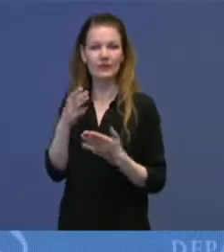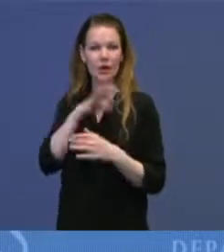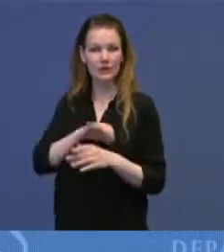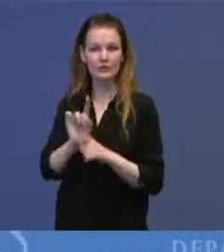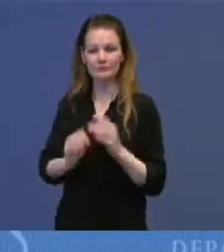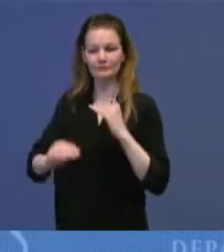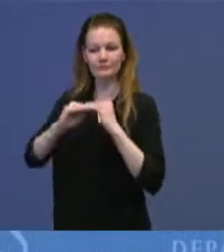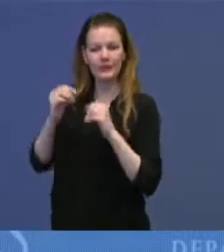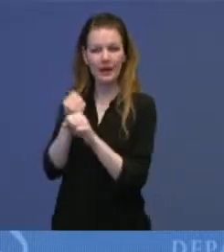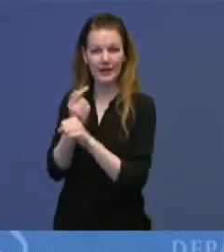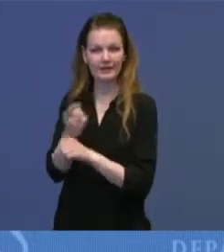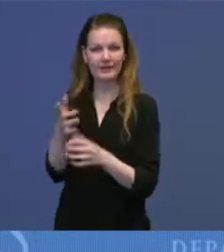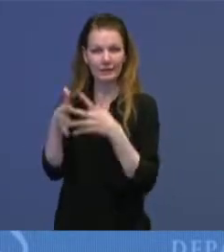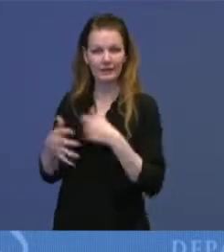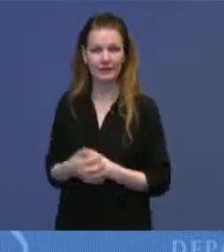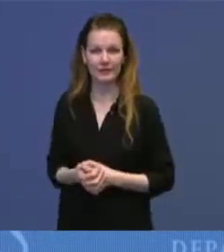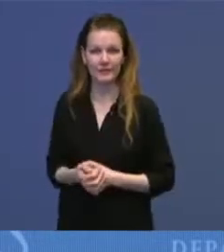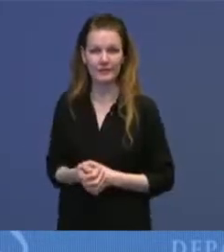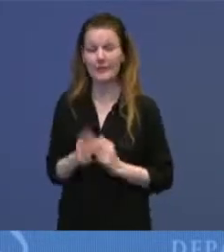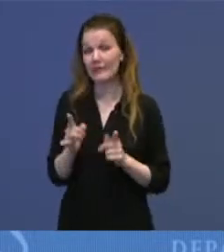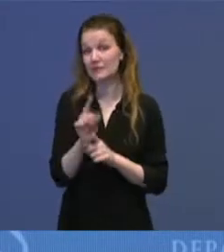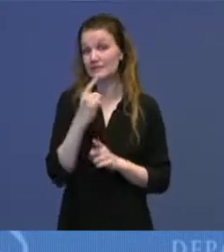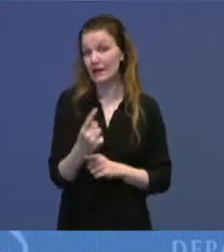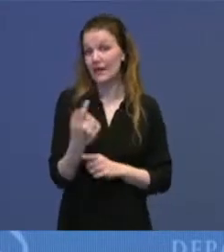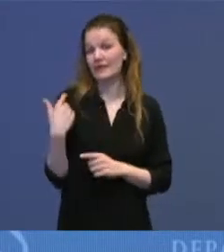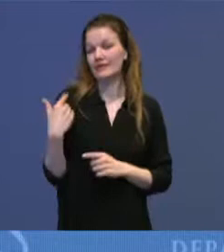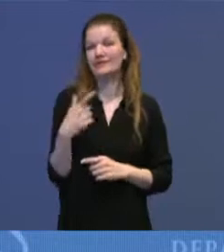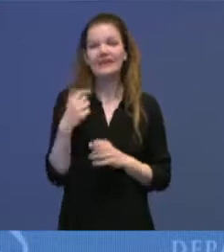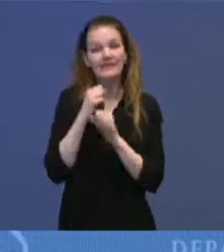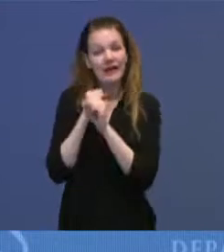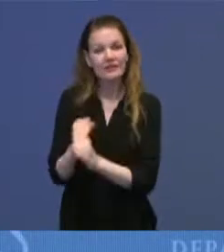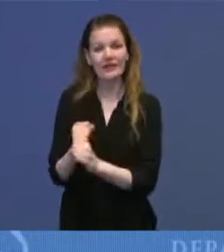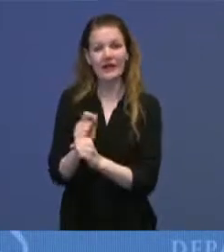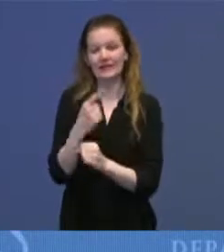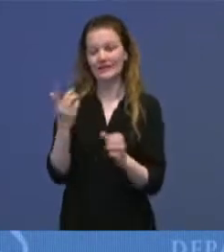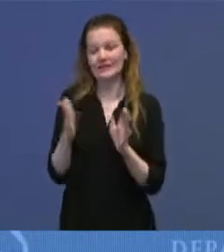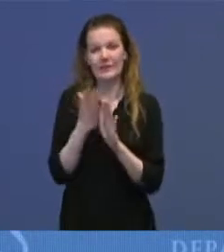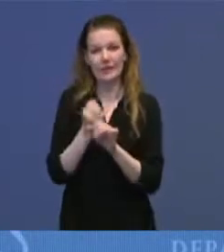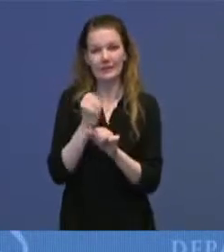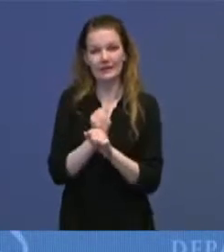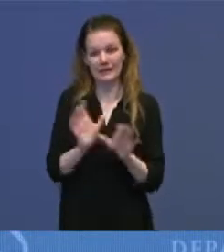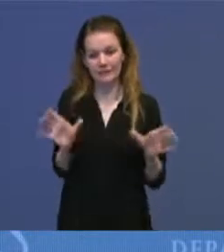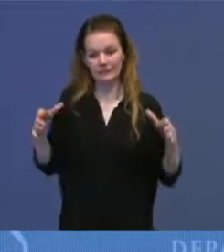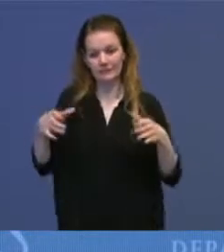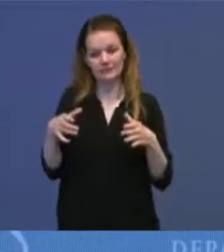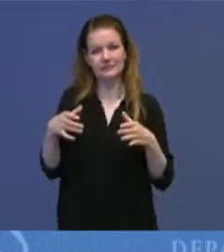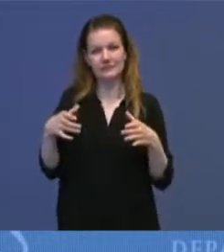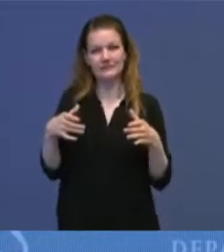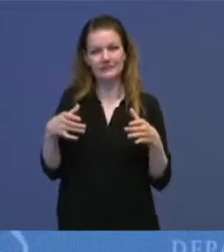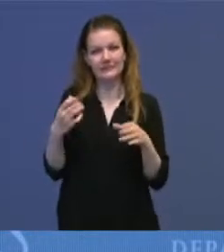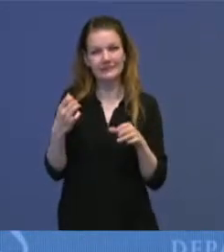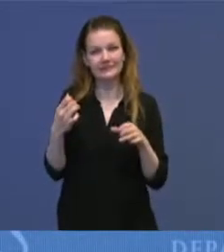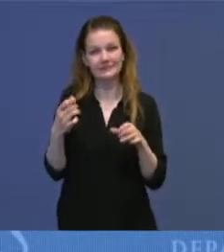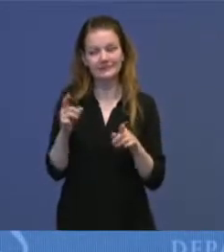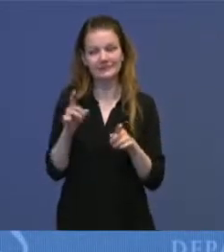sa innledningsvis at vi er avhengige av å få til dette sammen, og vi vet fra forrige flyktningekrise at når det gjaldt